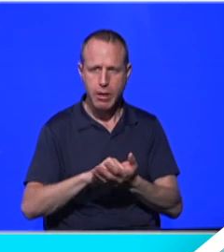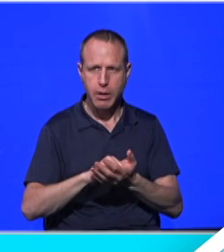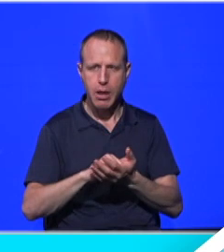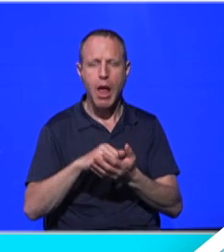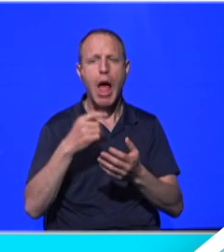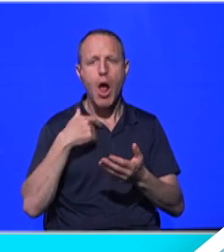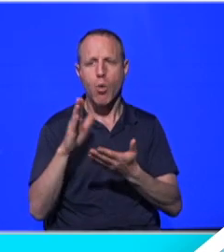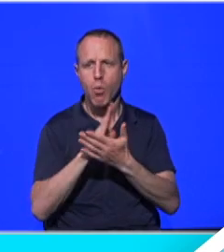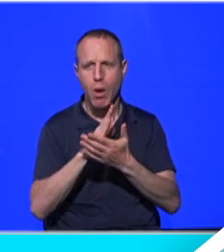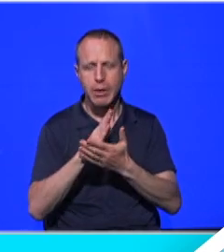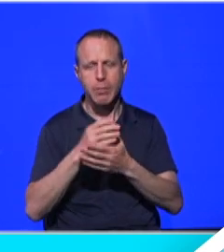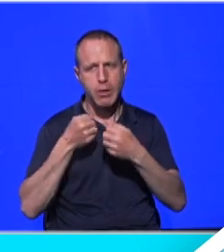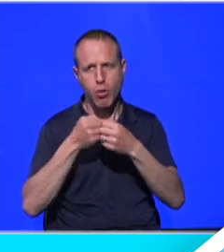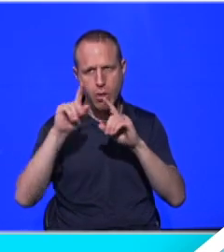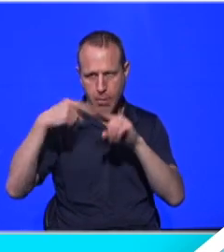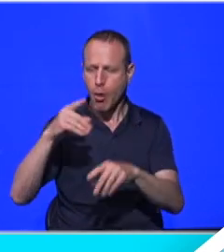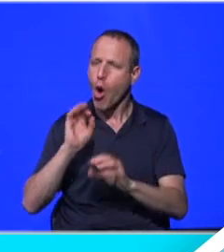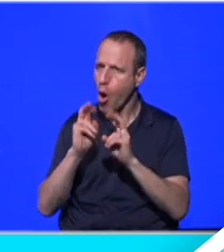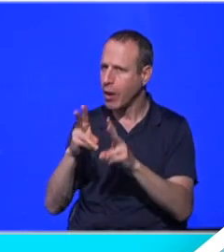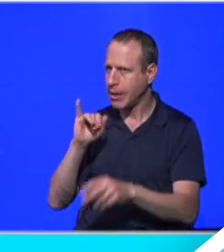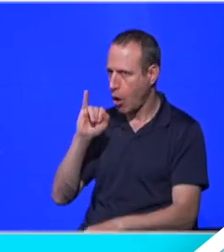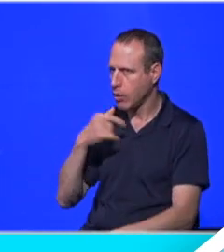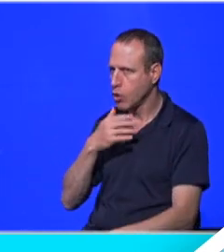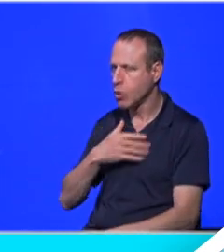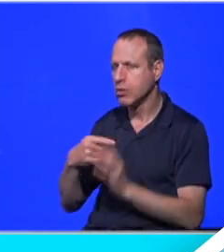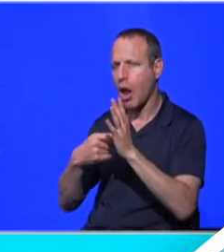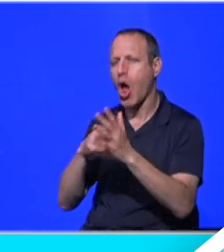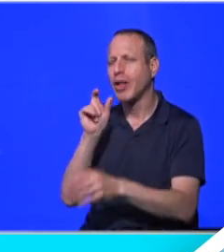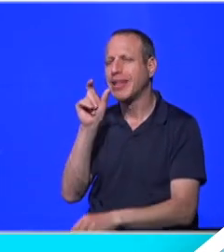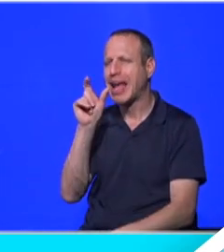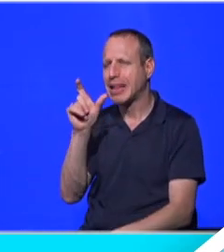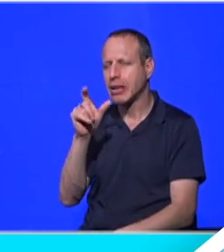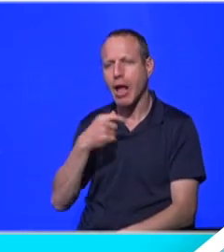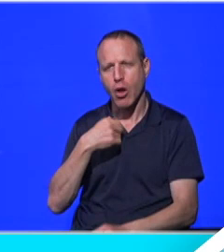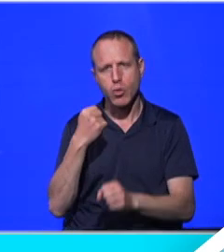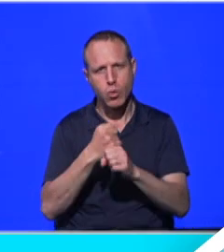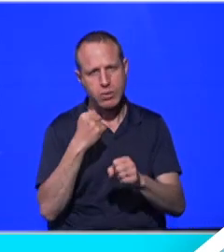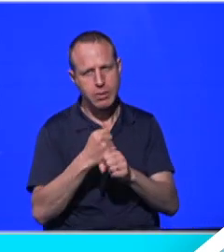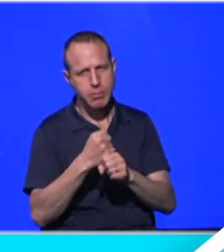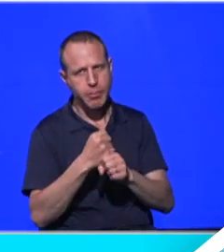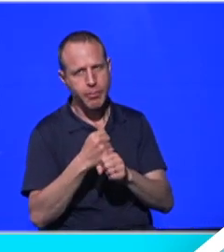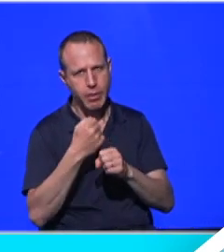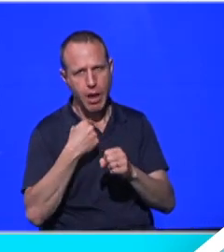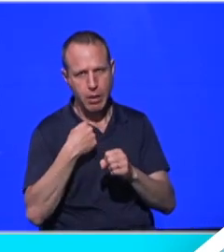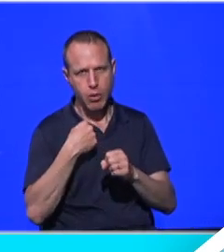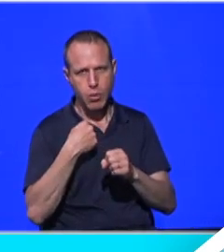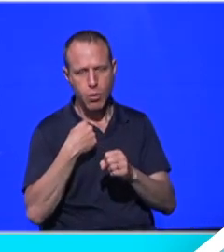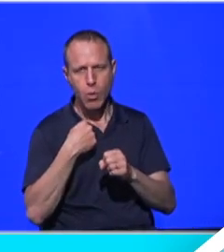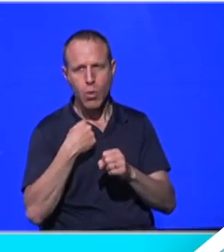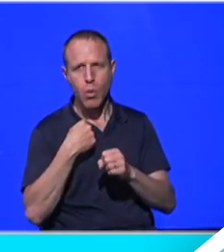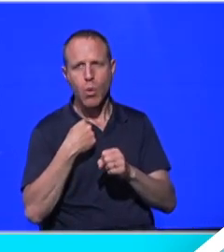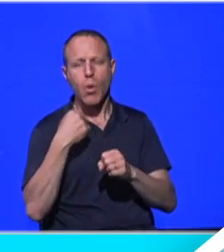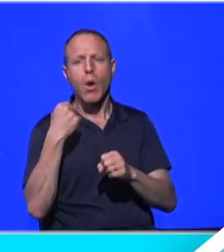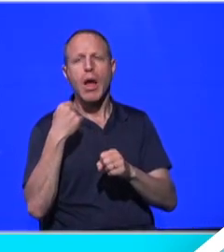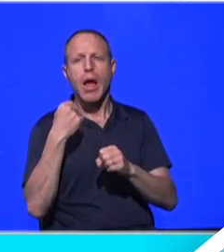אנחנו ערוכים להתמודד בפעם הבאה. אוקיי, ירון, אני רוצה להראות לך קטע קצר מראיון שלך. אנחנו עושים כרגע, אנחנו יצאנו את היום למפקד